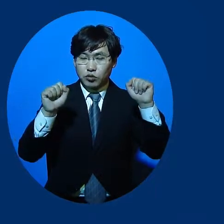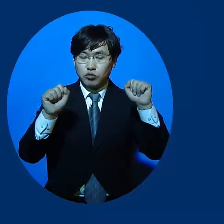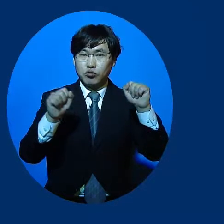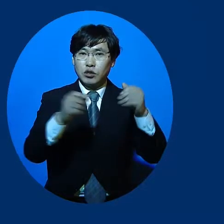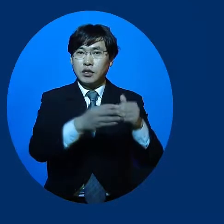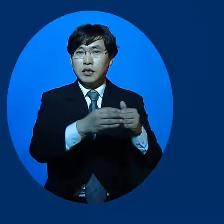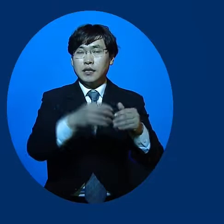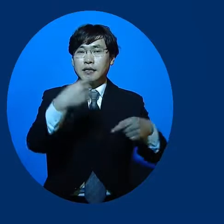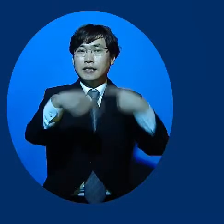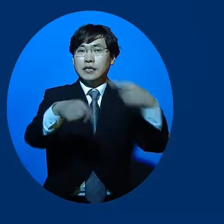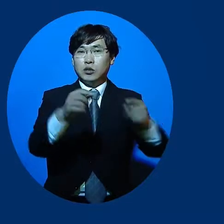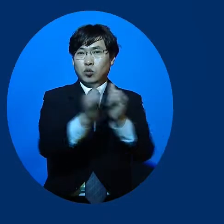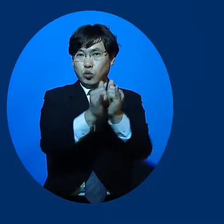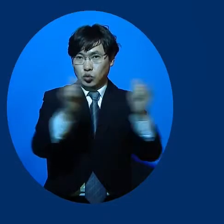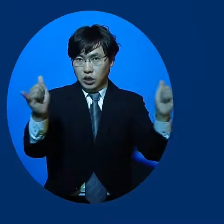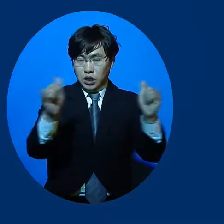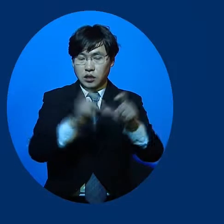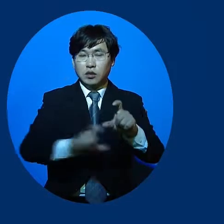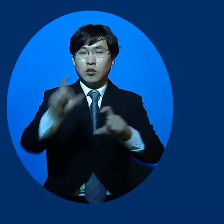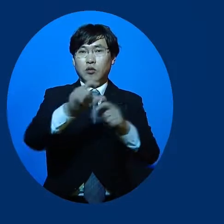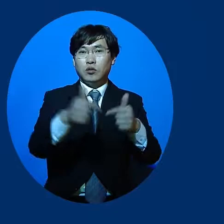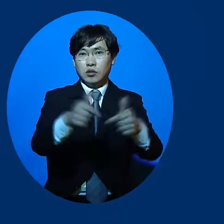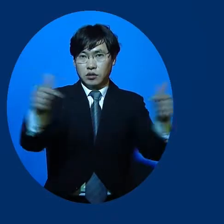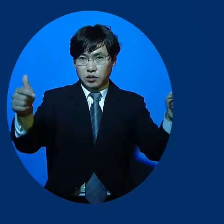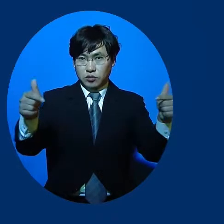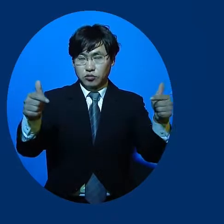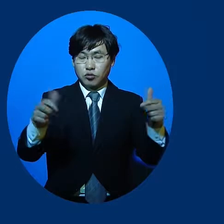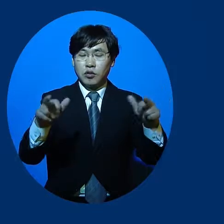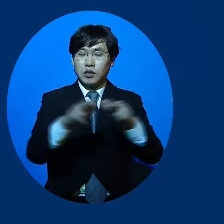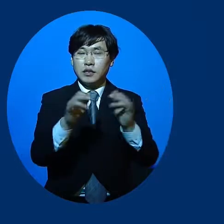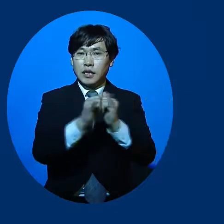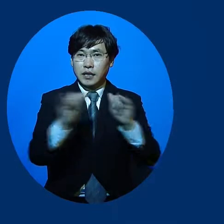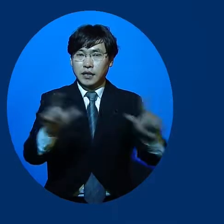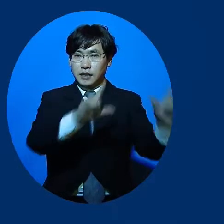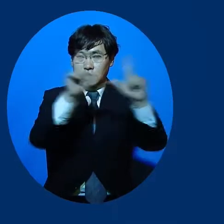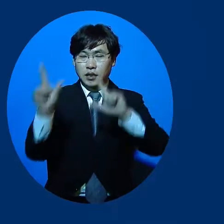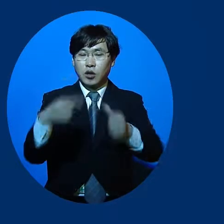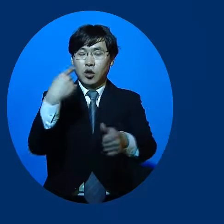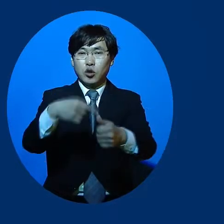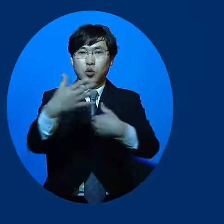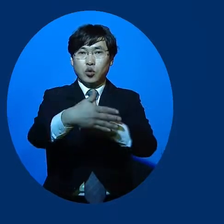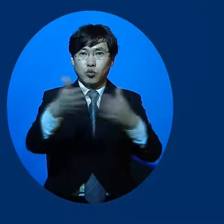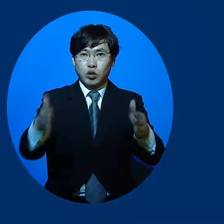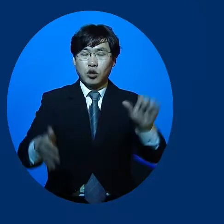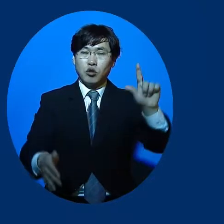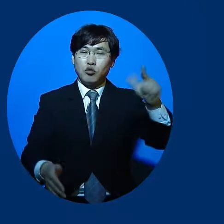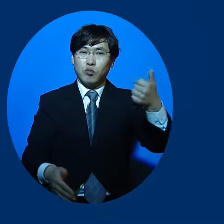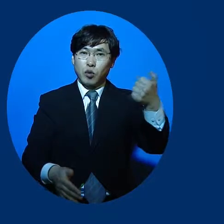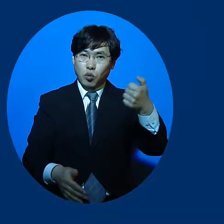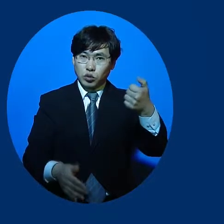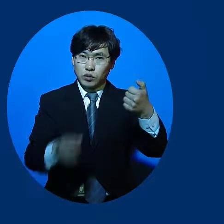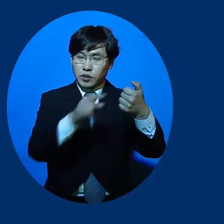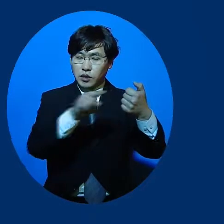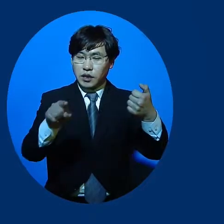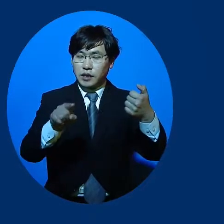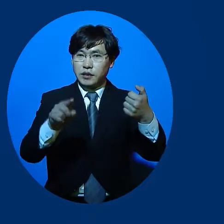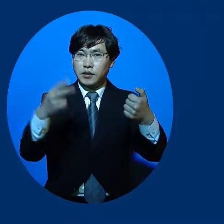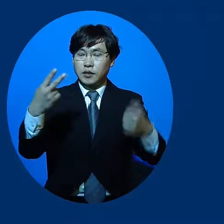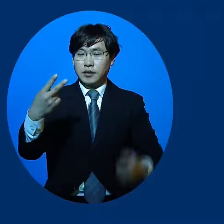2022년까지 1,200명으로 배치하여 장애인 생활체육 교실을 650개에서